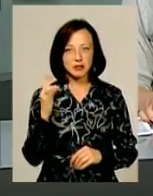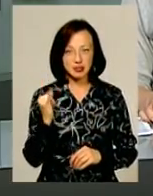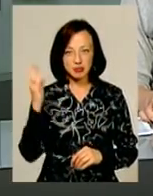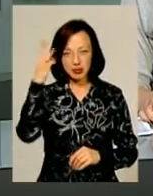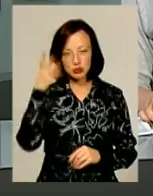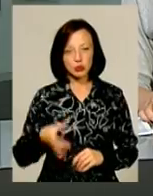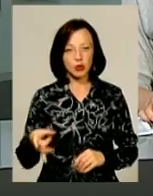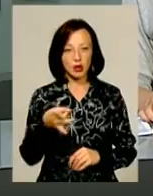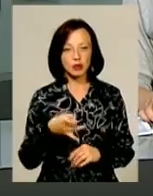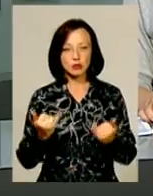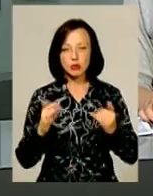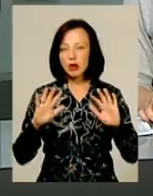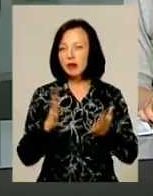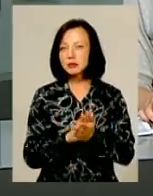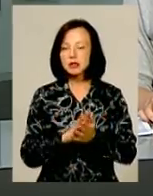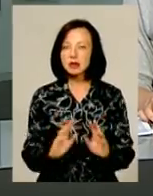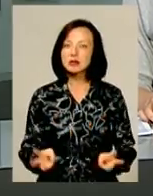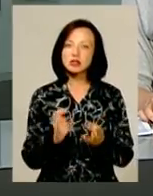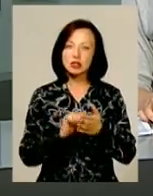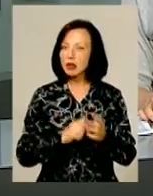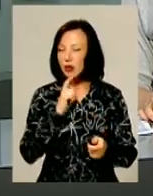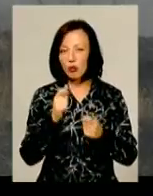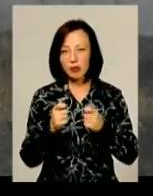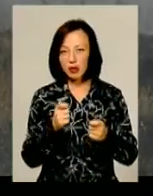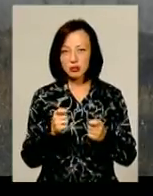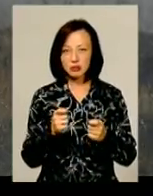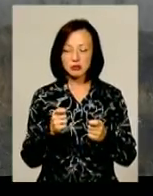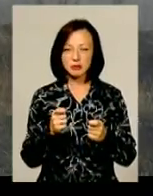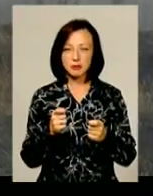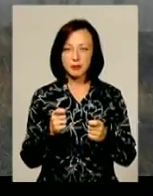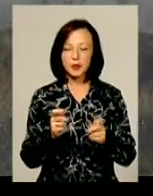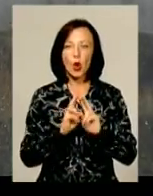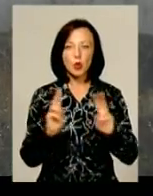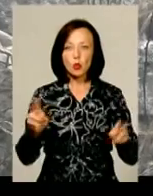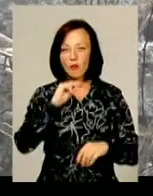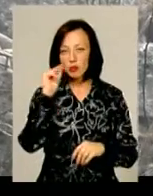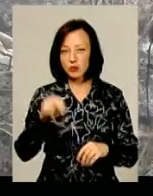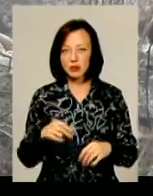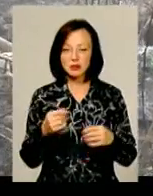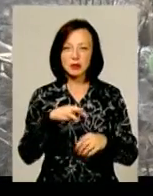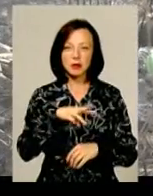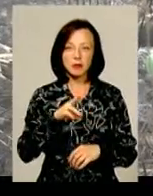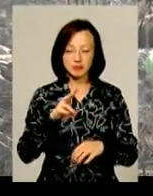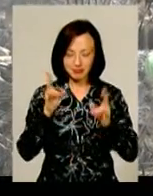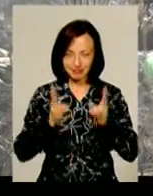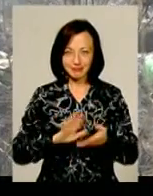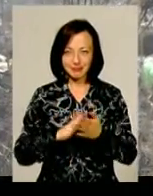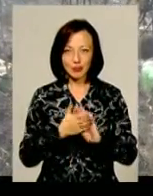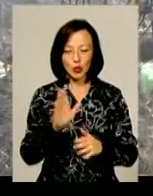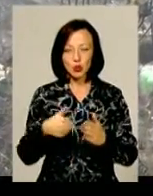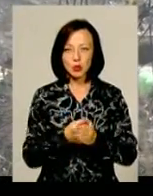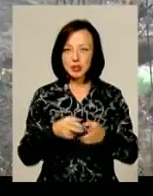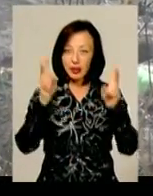району. Цього разу сміття зайнялося через необережне поводження з вогнем. Хто винуватець надзвичайної ситуації,